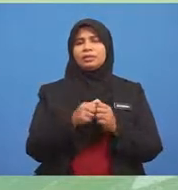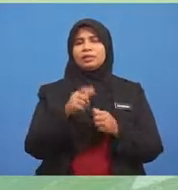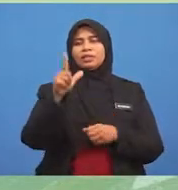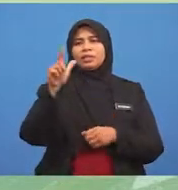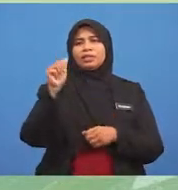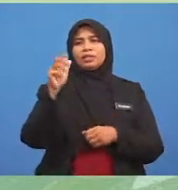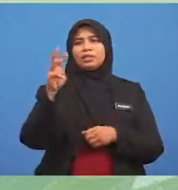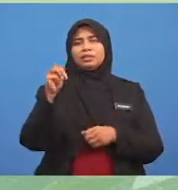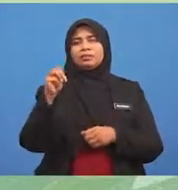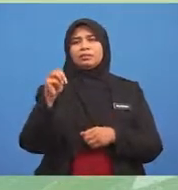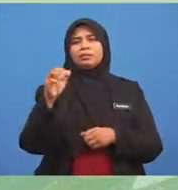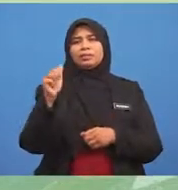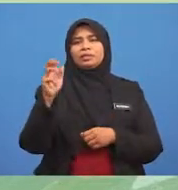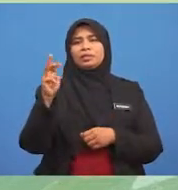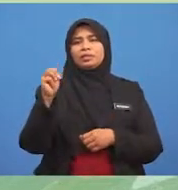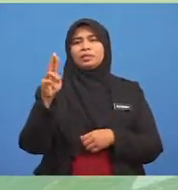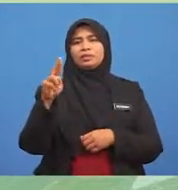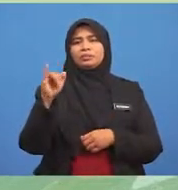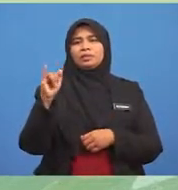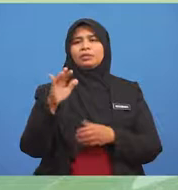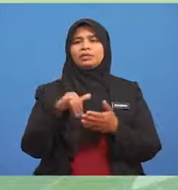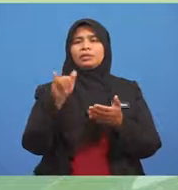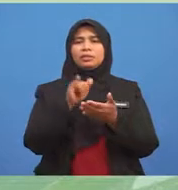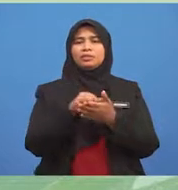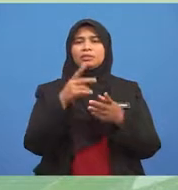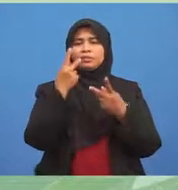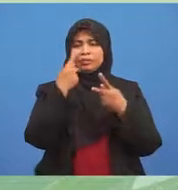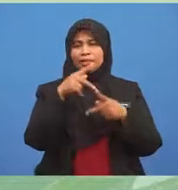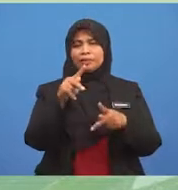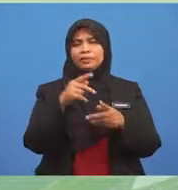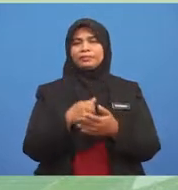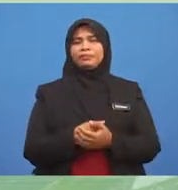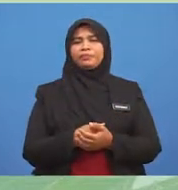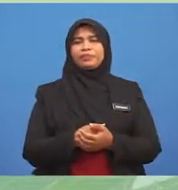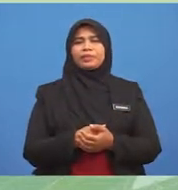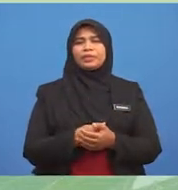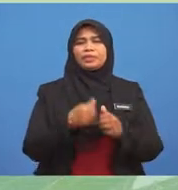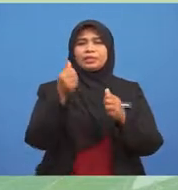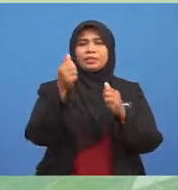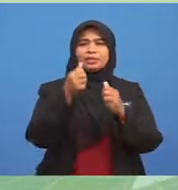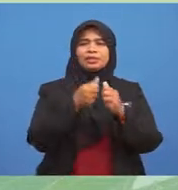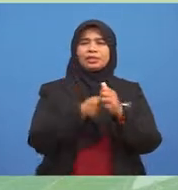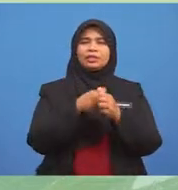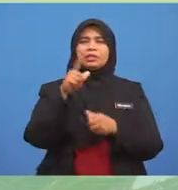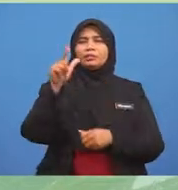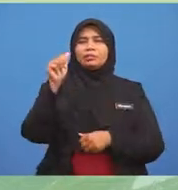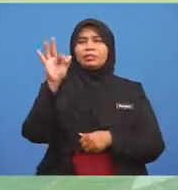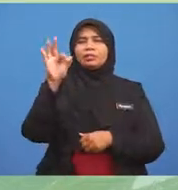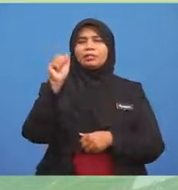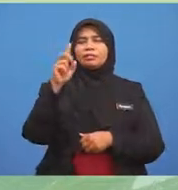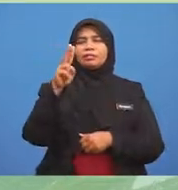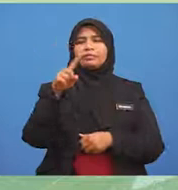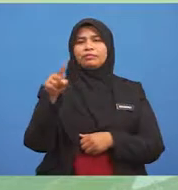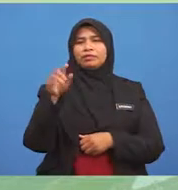lamul amri, iaitu lam perintah. Untuk pengetahuan murid-murid, setiap lafaz yang mempunyai